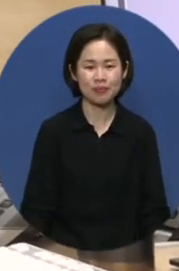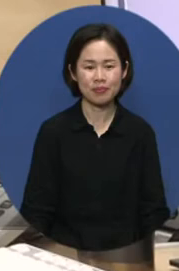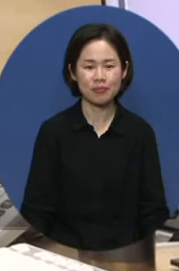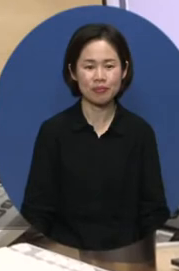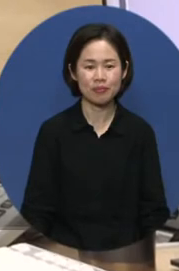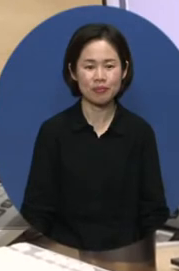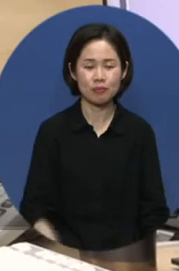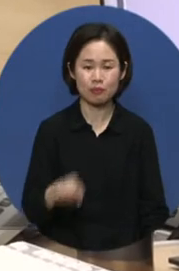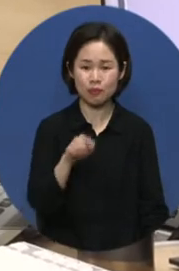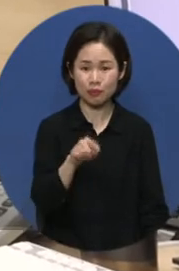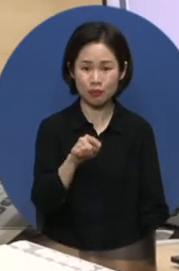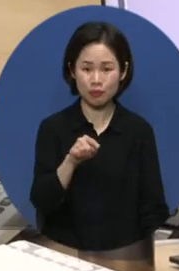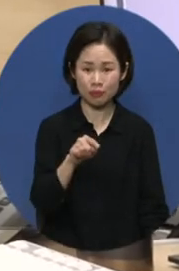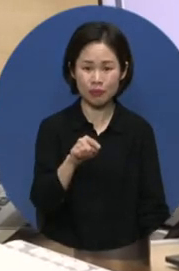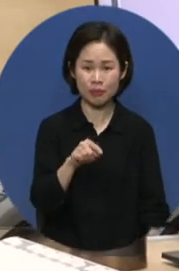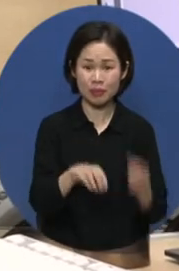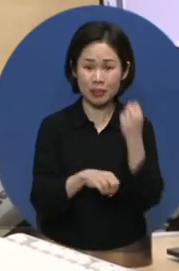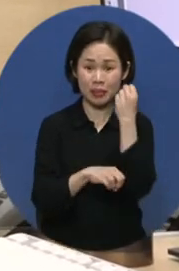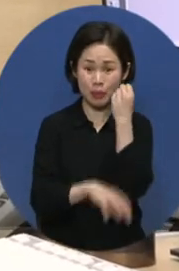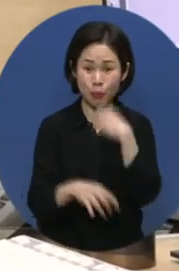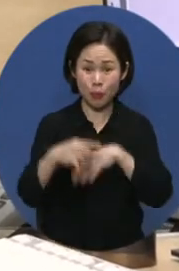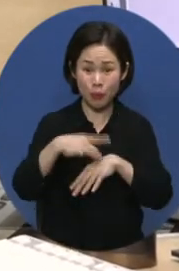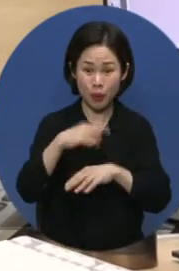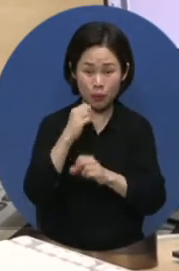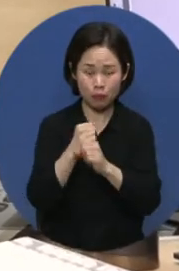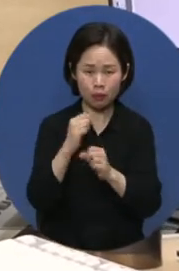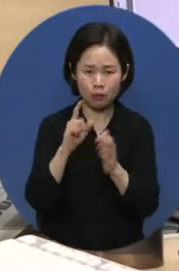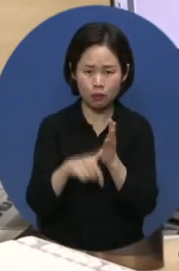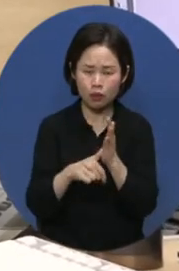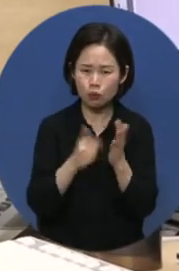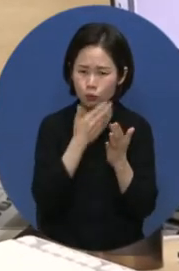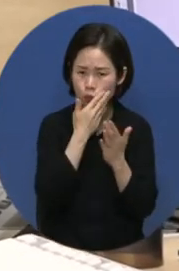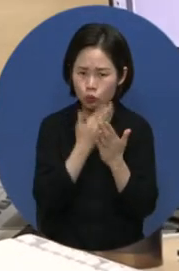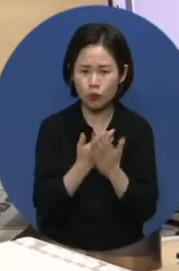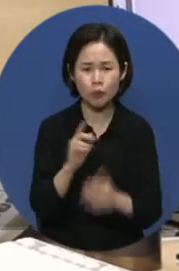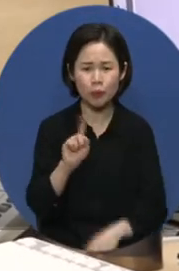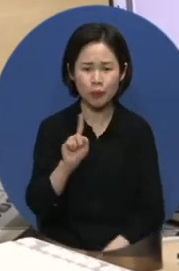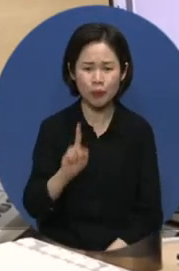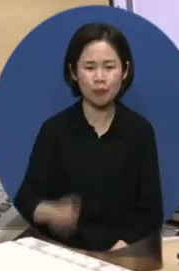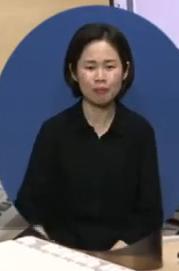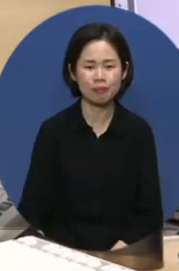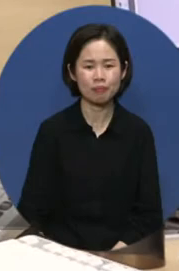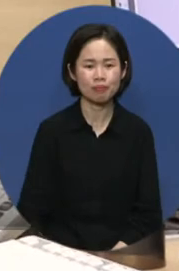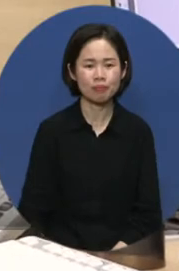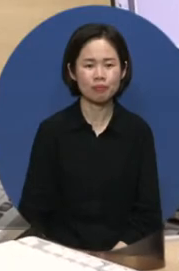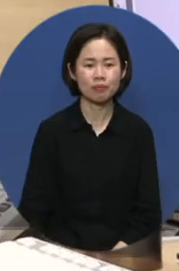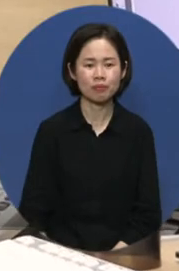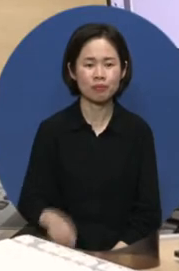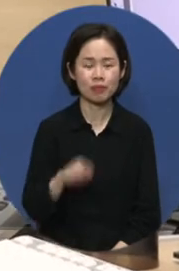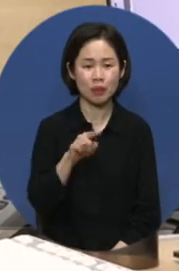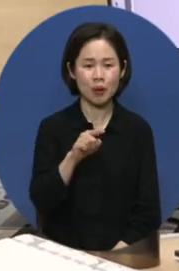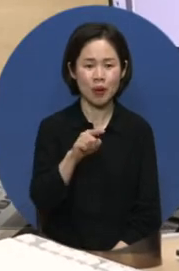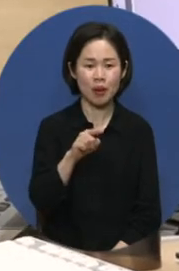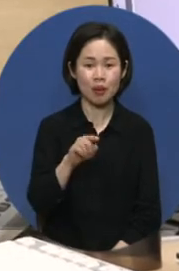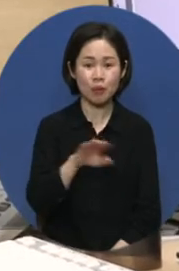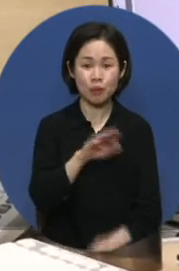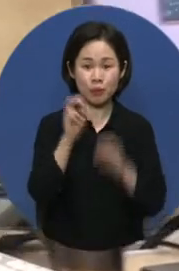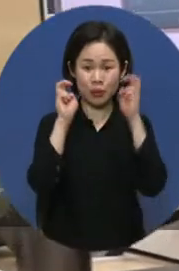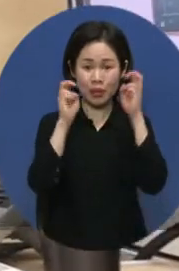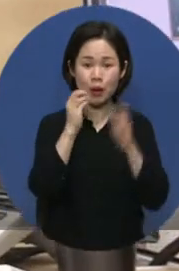그 시야 잡으실 때 네. 제일 중요하게 생각하는 건 어떤 부분인가요? 먼저 그